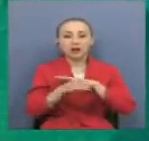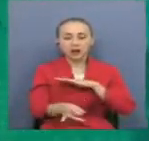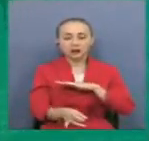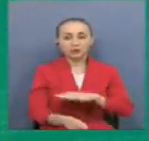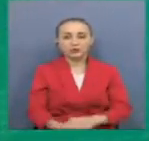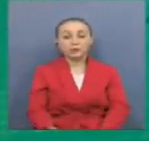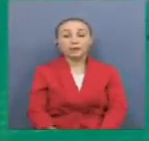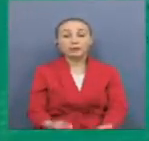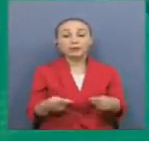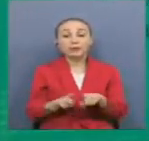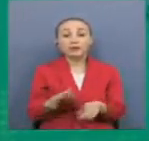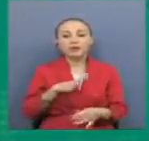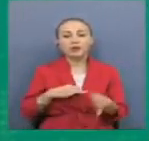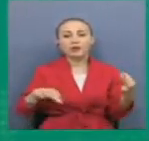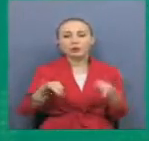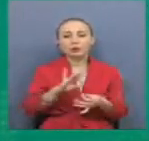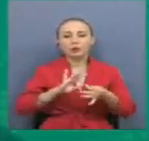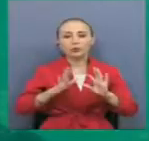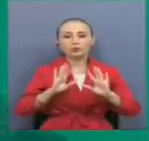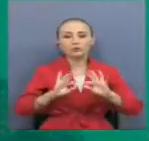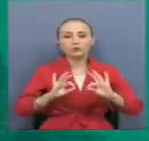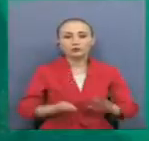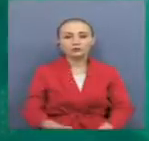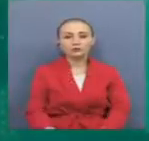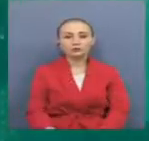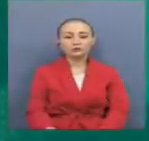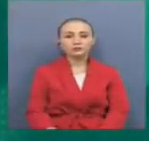қабылданды. Толығырақ әріптесімнің бейнематериалында.